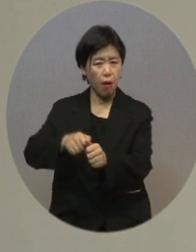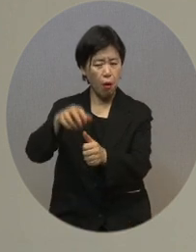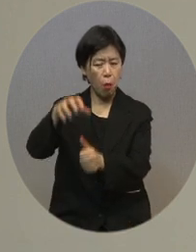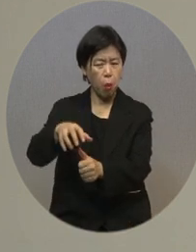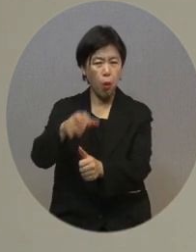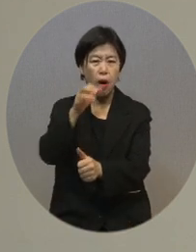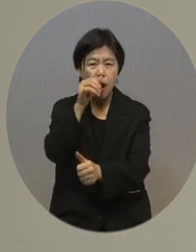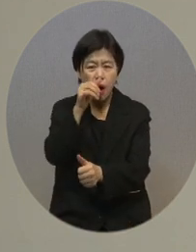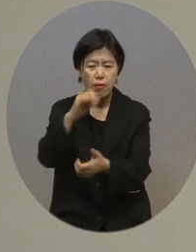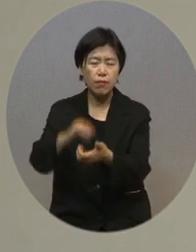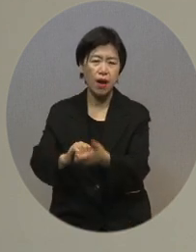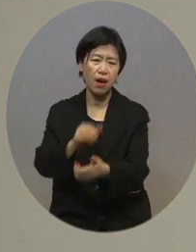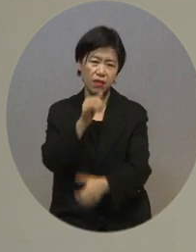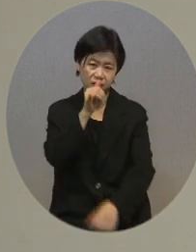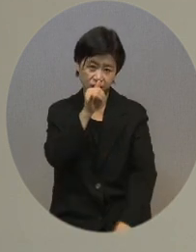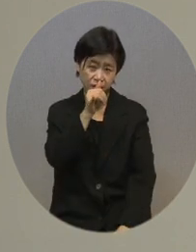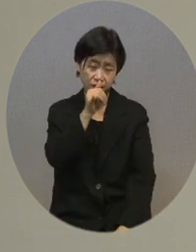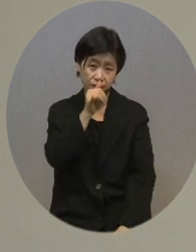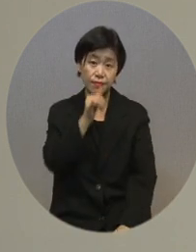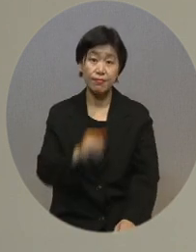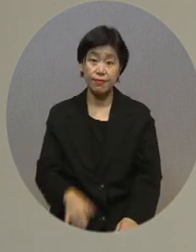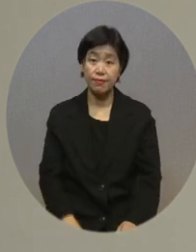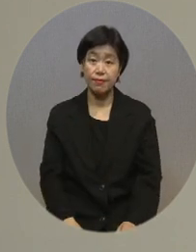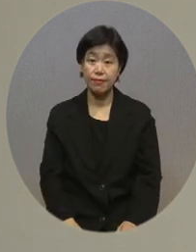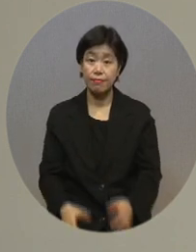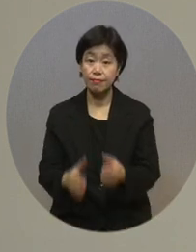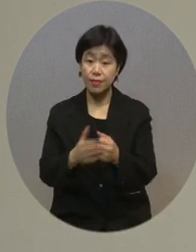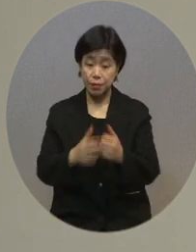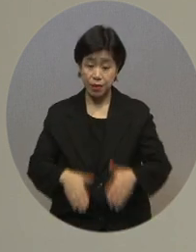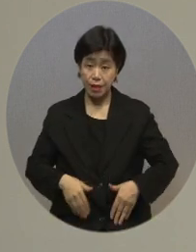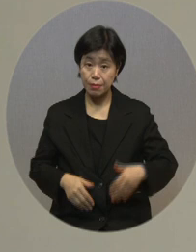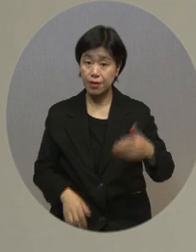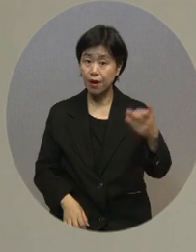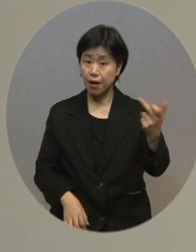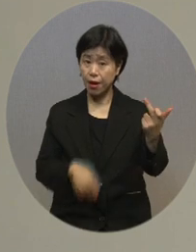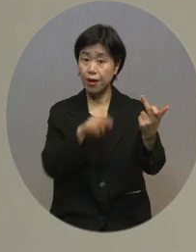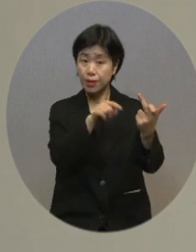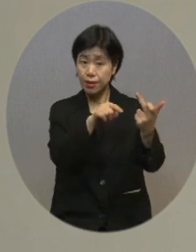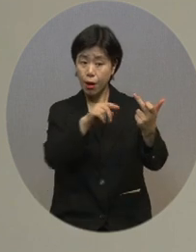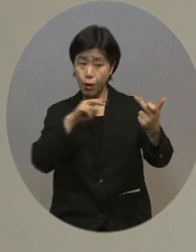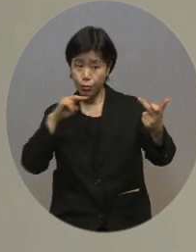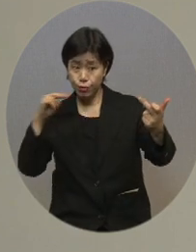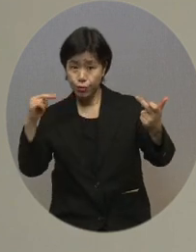해서 그간 계속적으로 남산으로 인한 고도